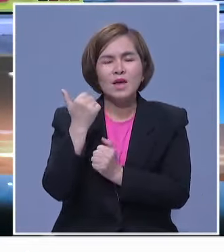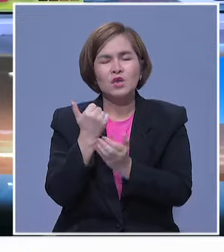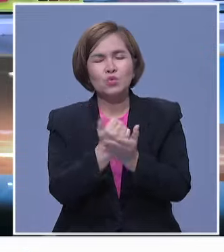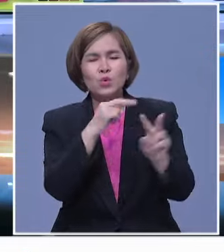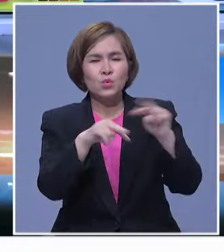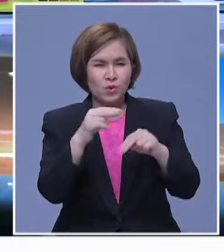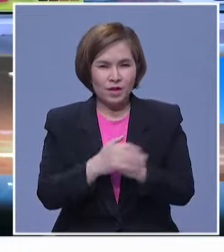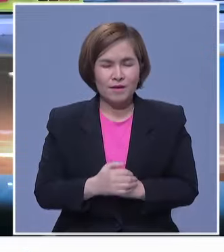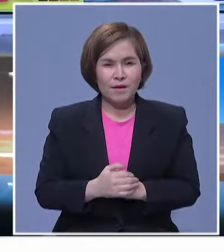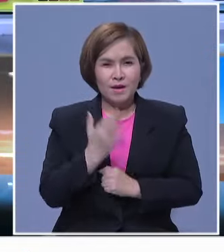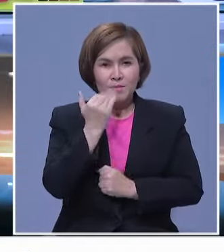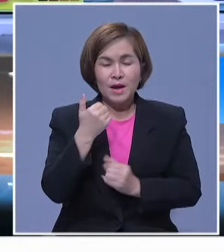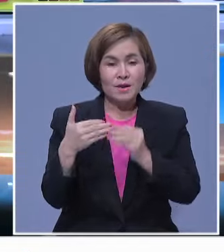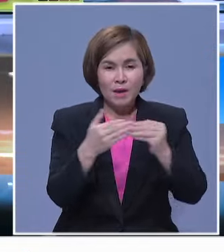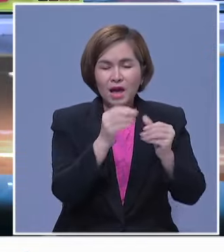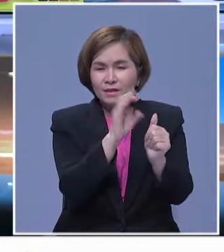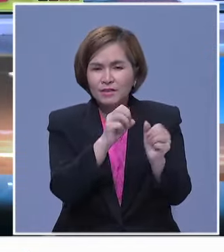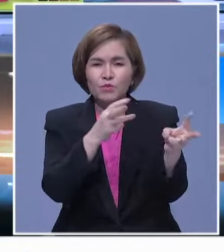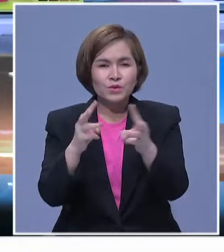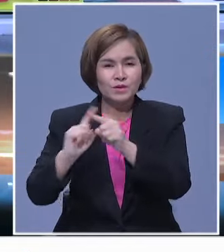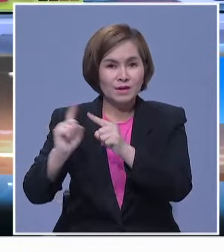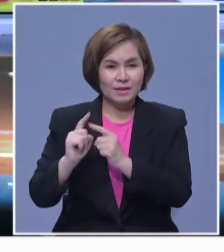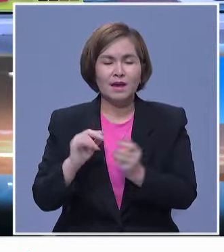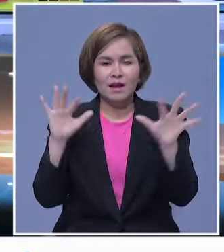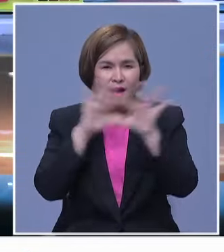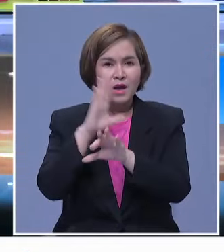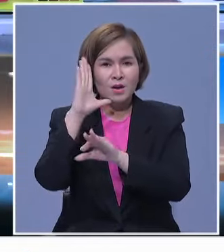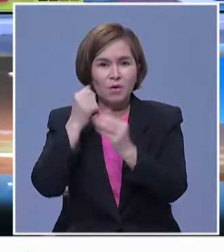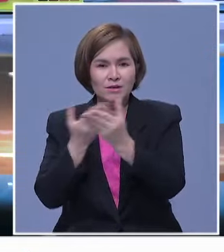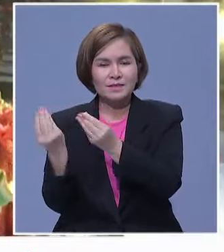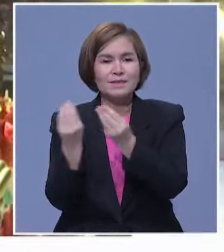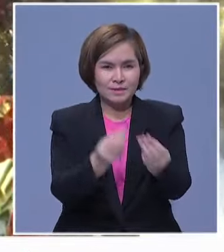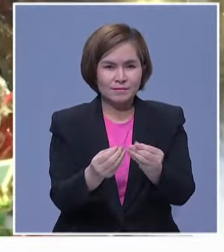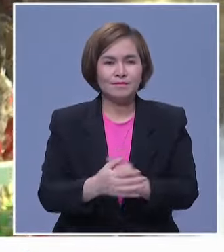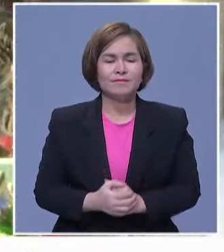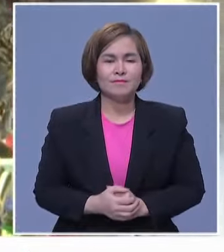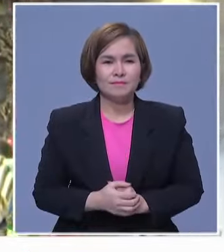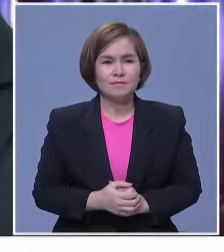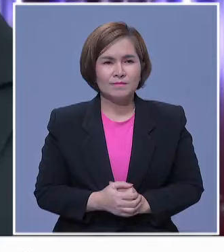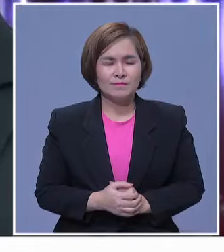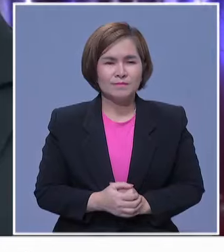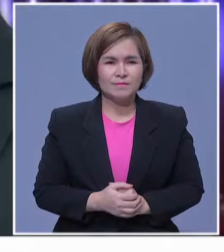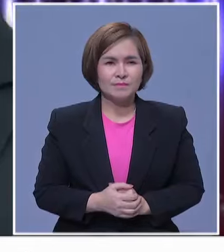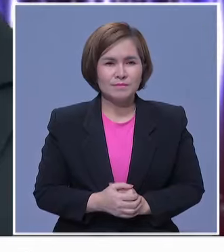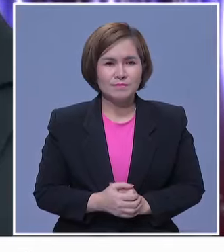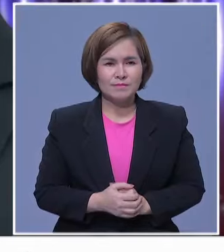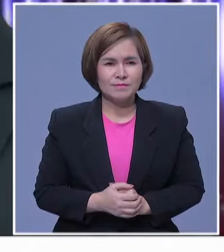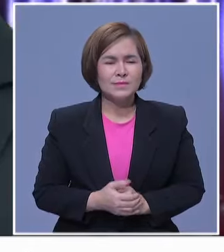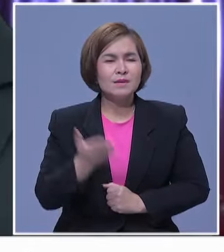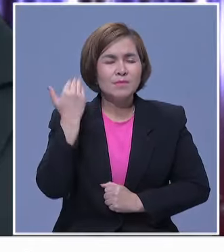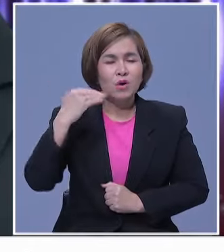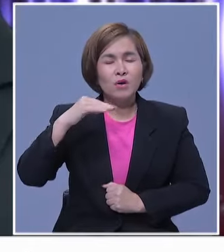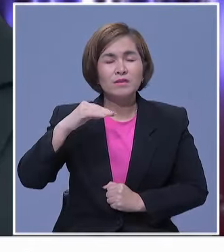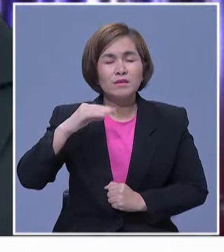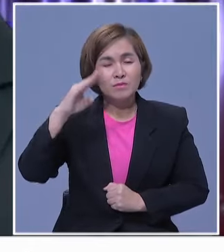ส่งเนวิเกเตอร์มาคอยแนะแนวทางให้เอาไปฟังเสียงคุณไพศาลค่ะ คือส สมัยพลเอกเป็นยุ